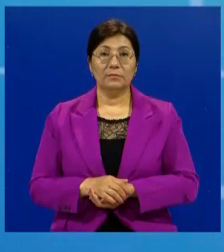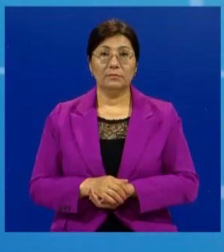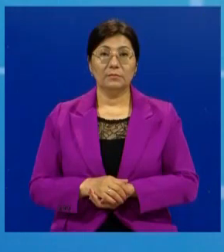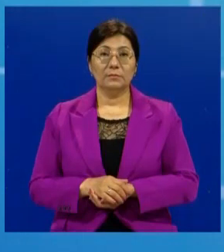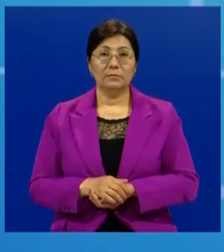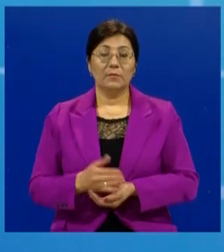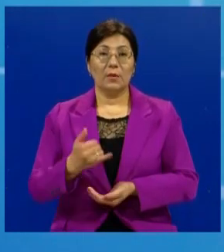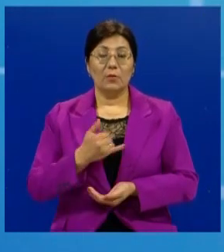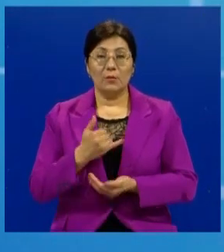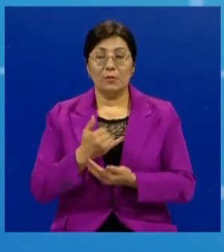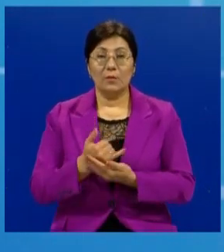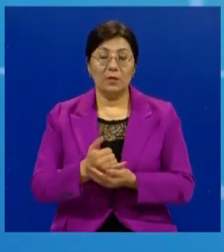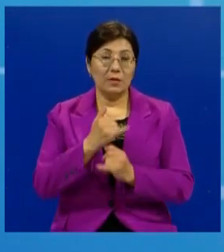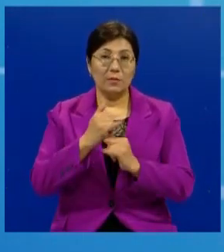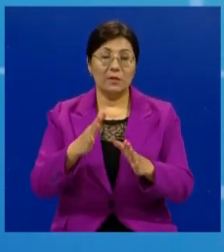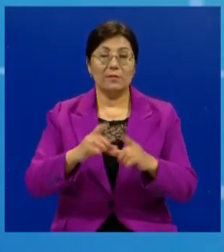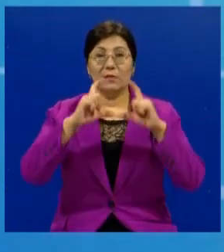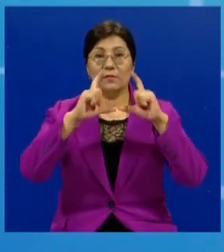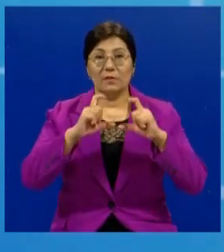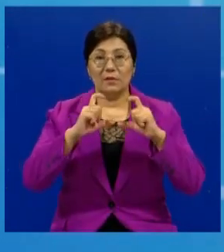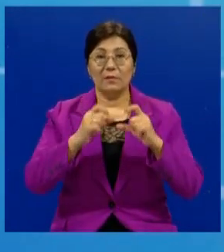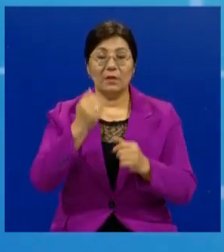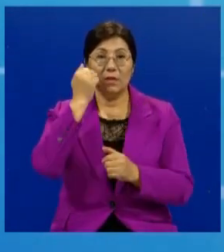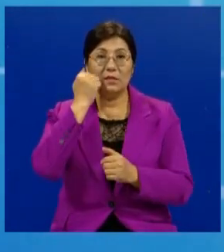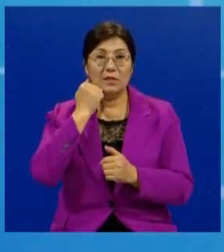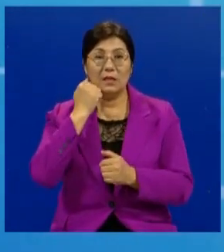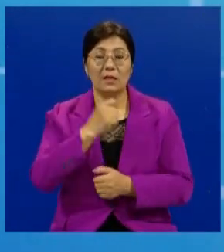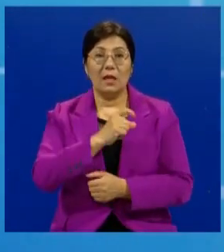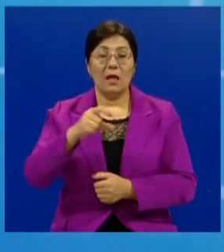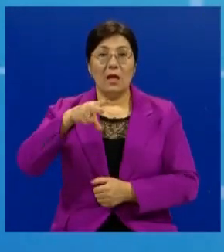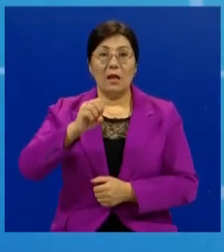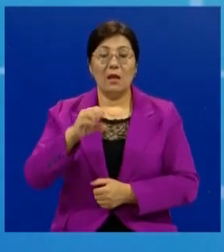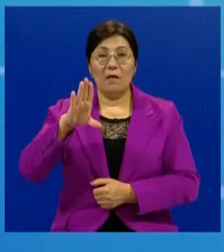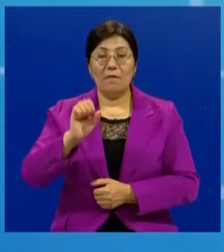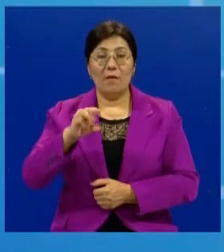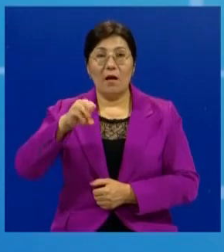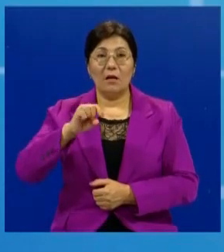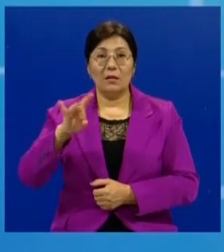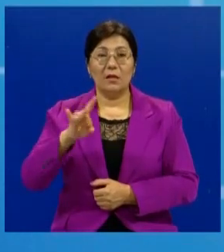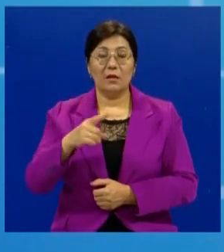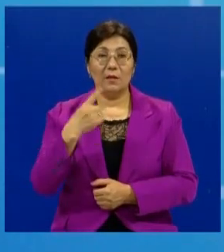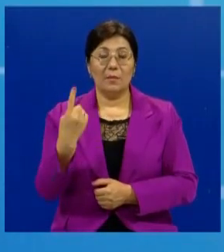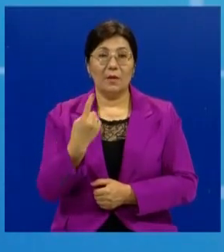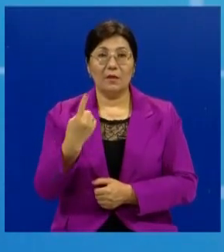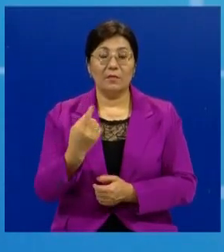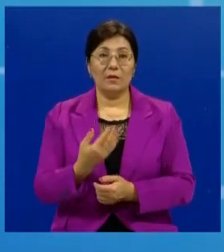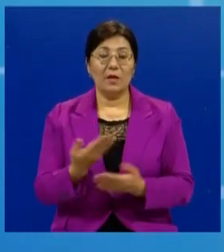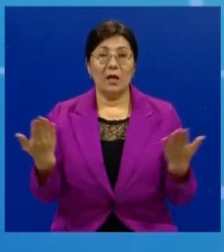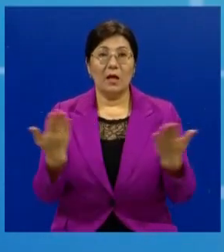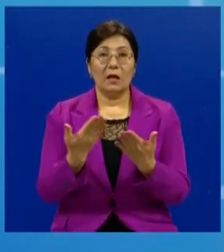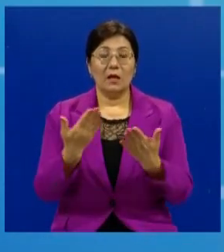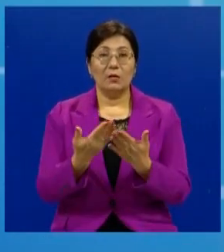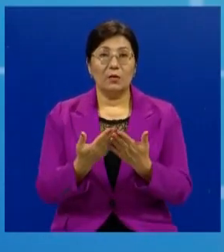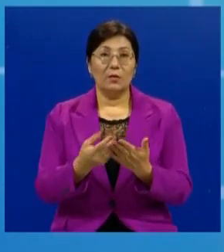Никак у нас не получается заснять старый элеватор, самый первый элеватор, который от